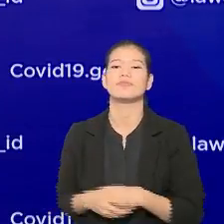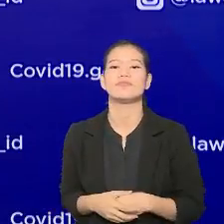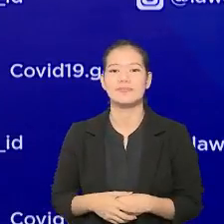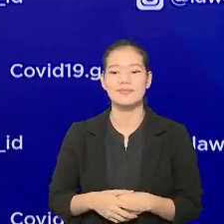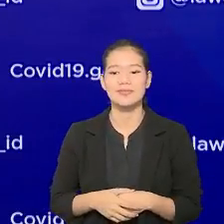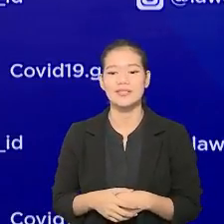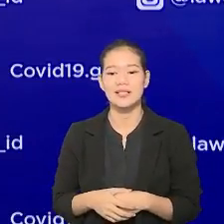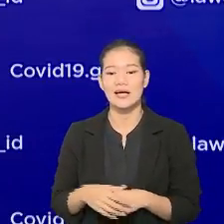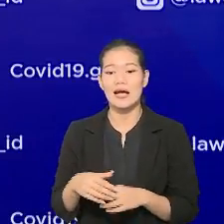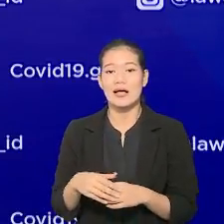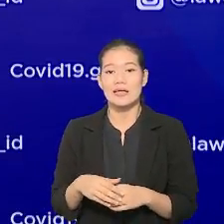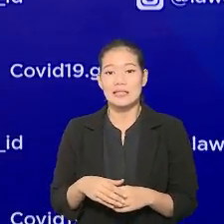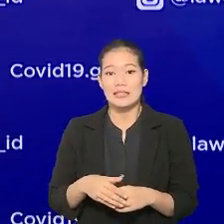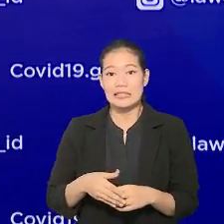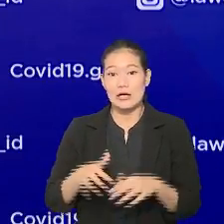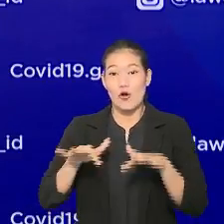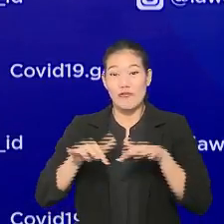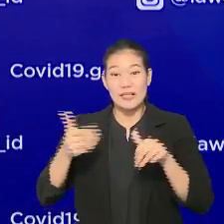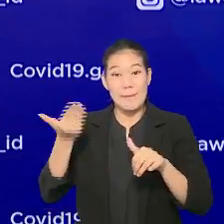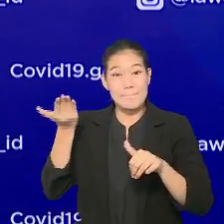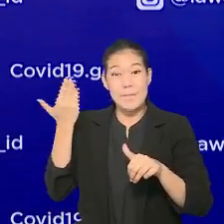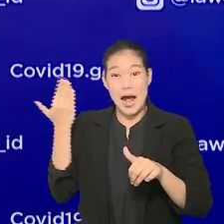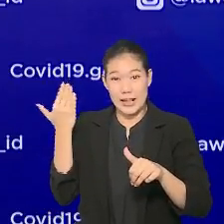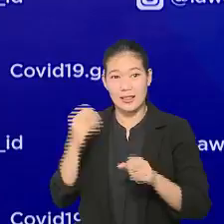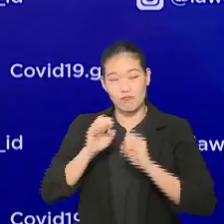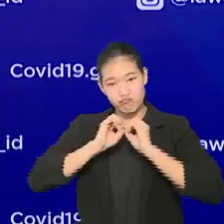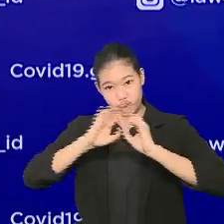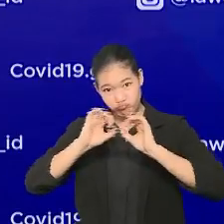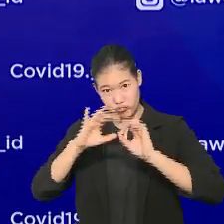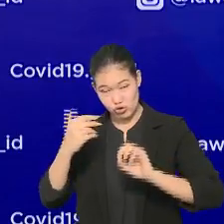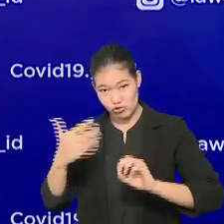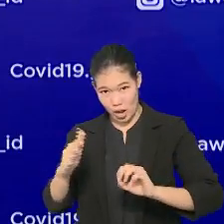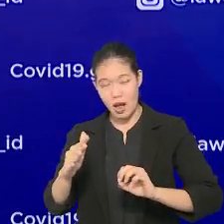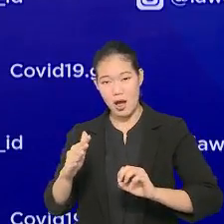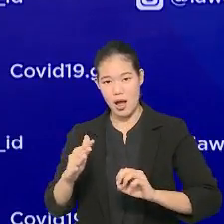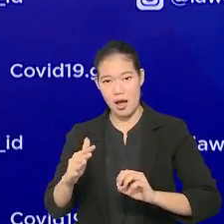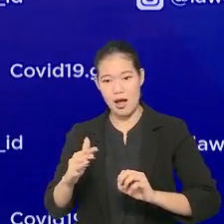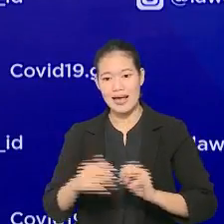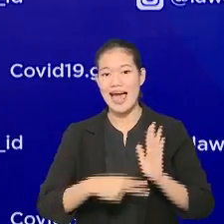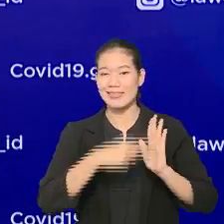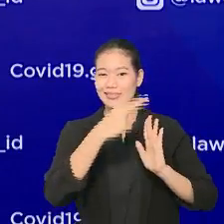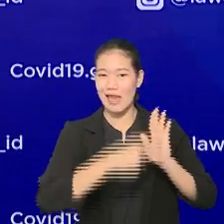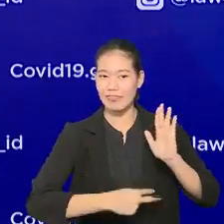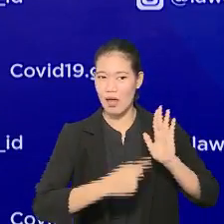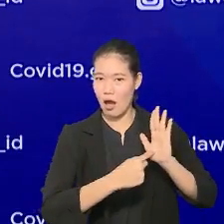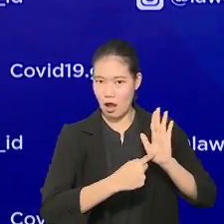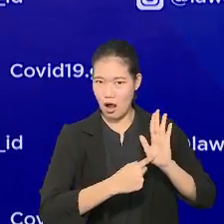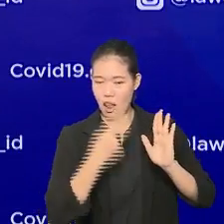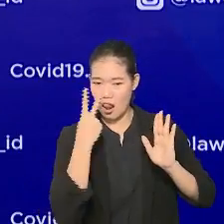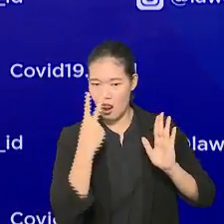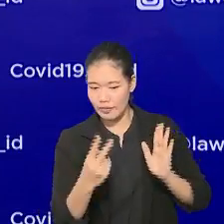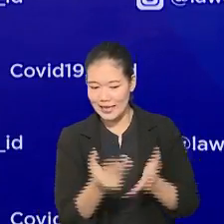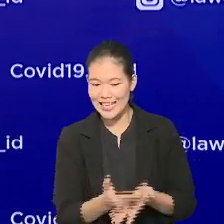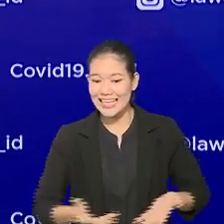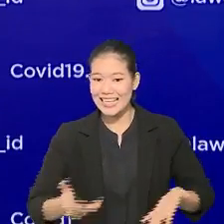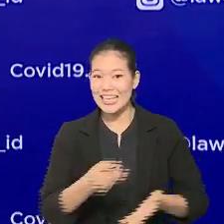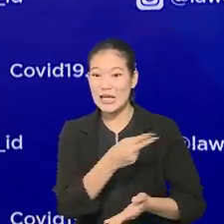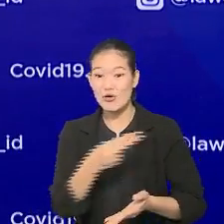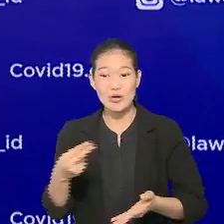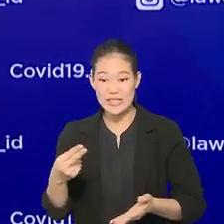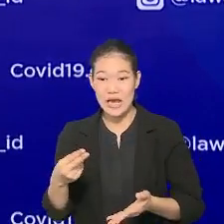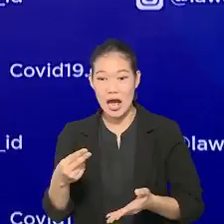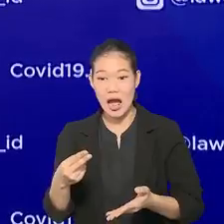Seperti yang saya sampaikan pada konferensi pers beberapa waktu lalu, data menunjukkan bahwa Indonesia belum pernah